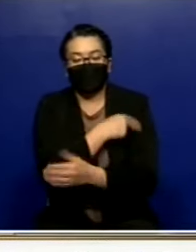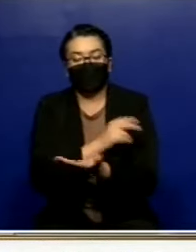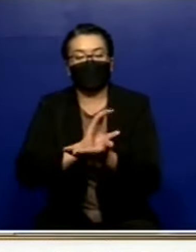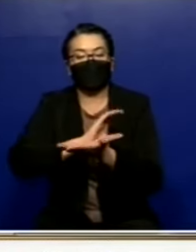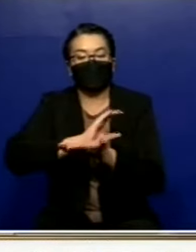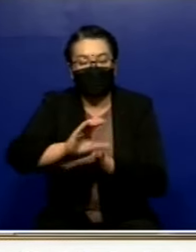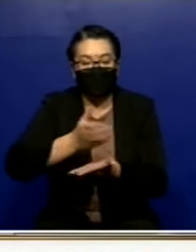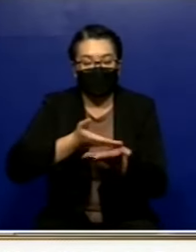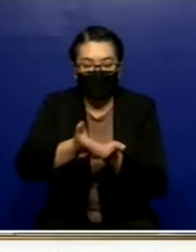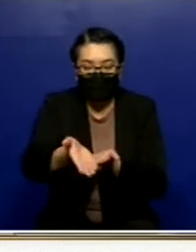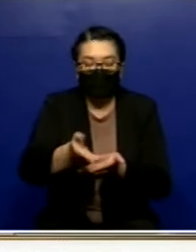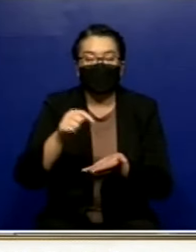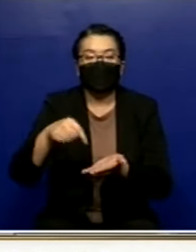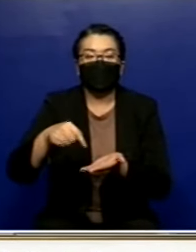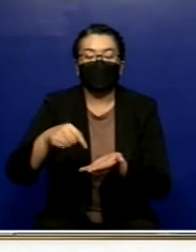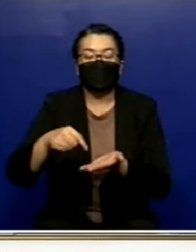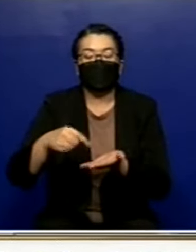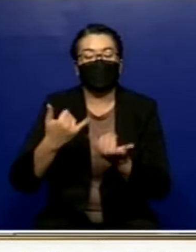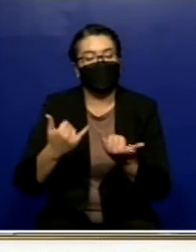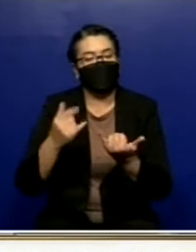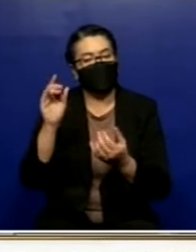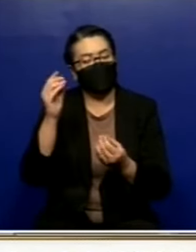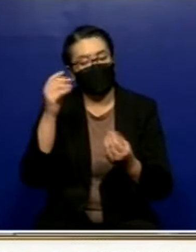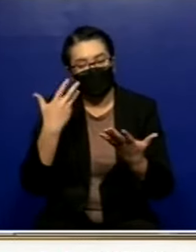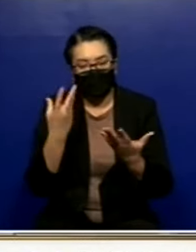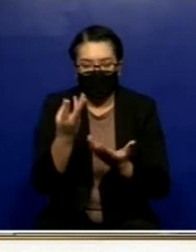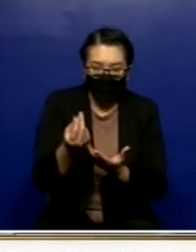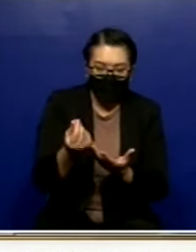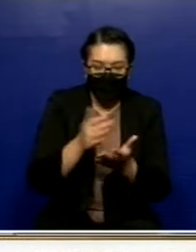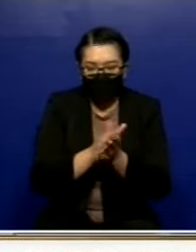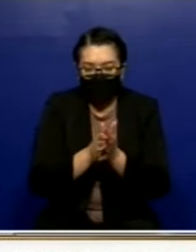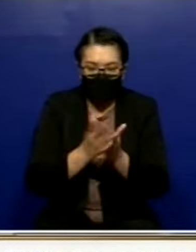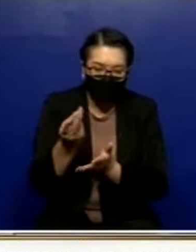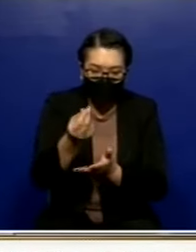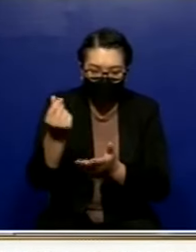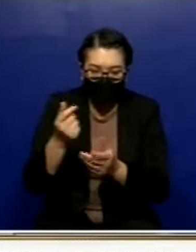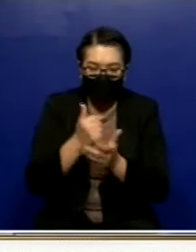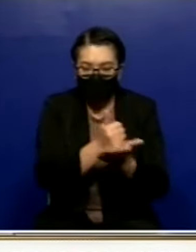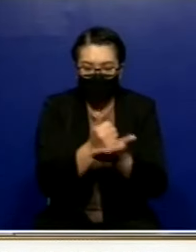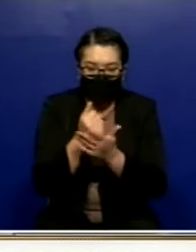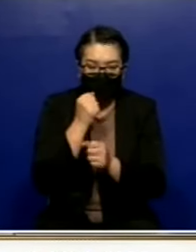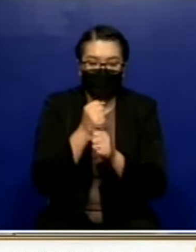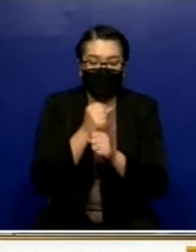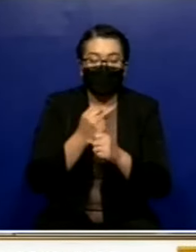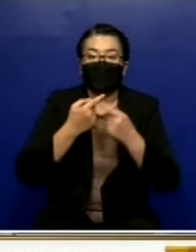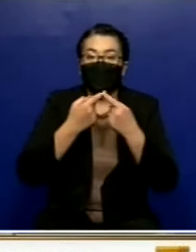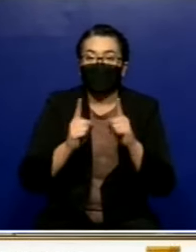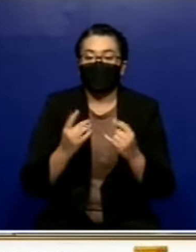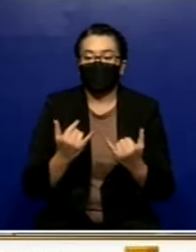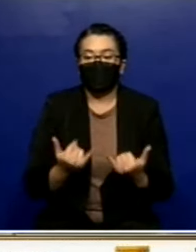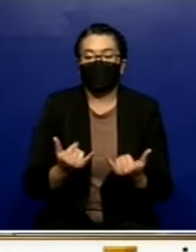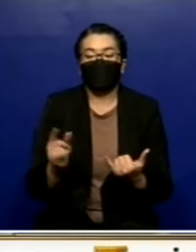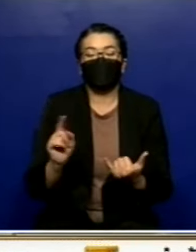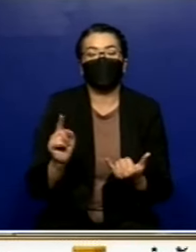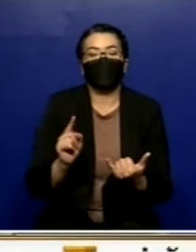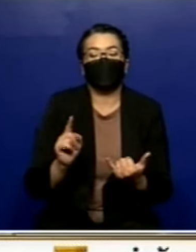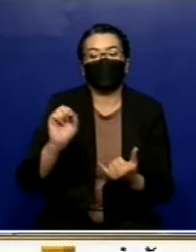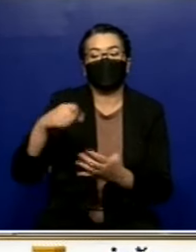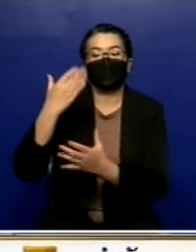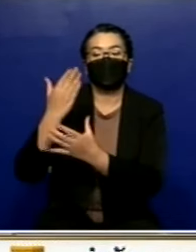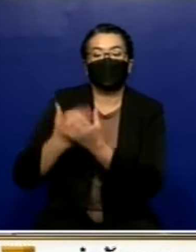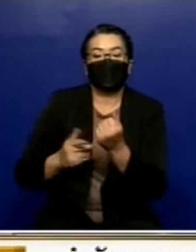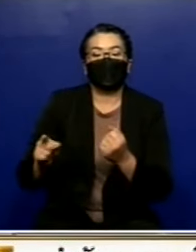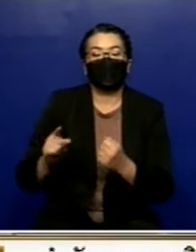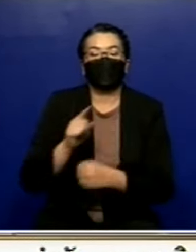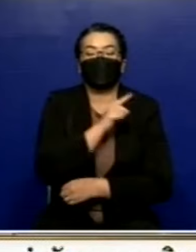เป็นการทำให้เกิดความข้องแค่วว่องไว้และช่วยกทำงาน แต่วันนี้สภาพัยเ